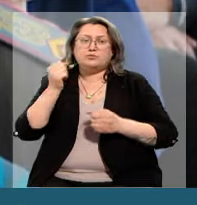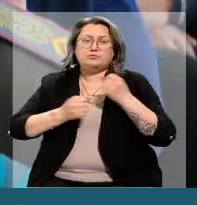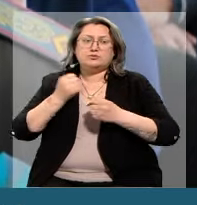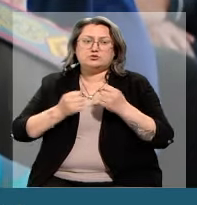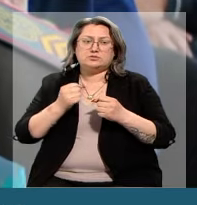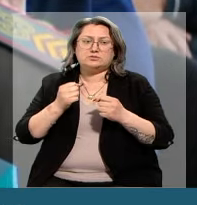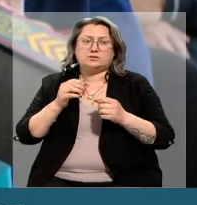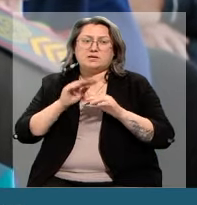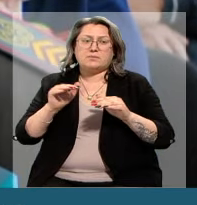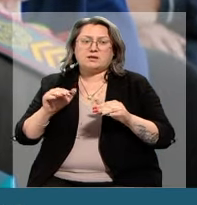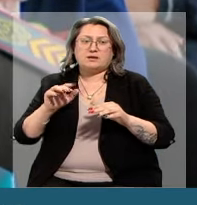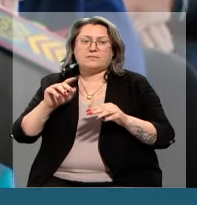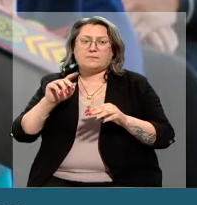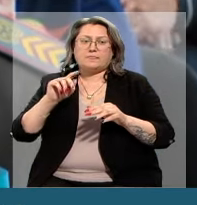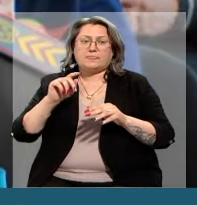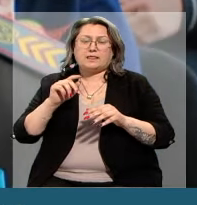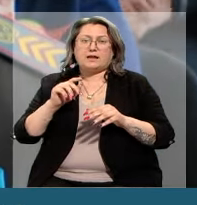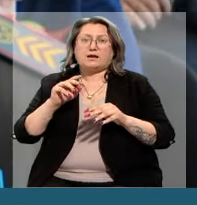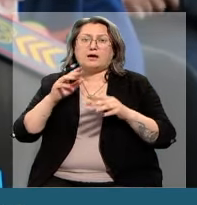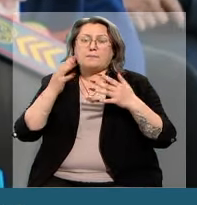радист. Ребята, война